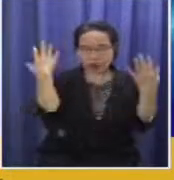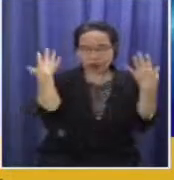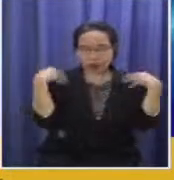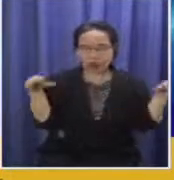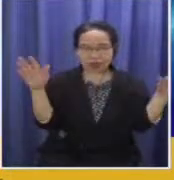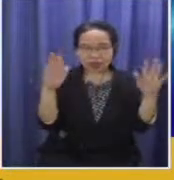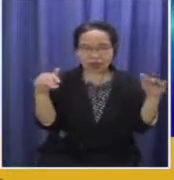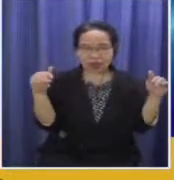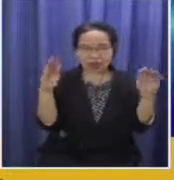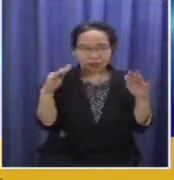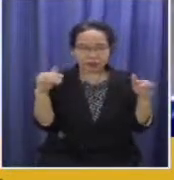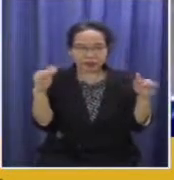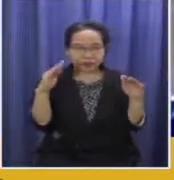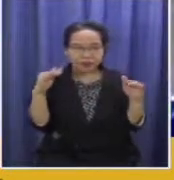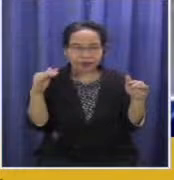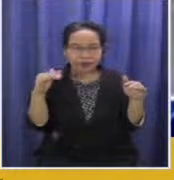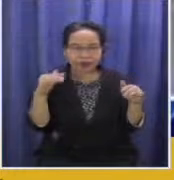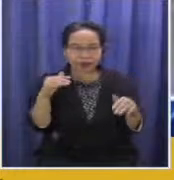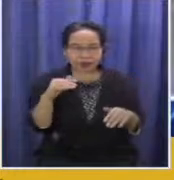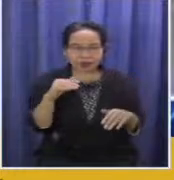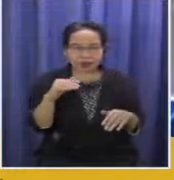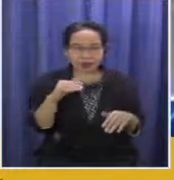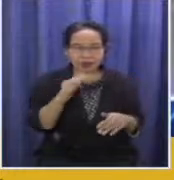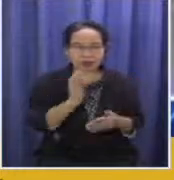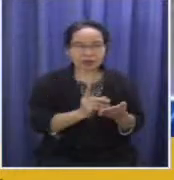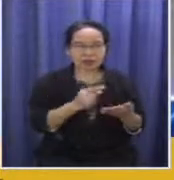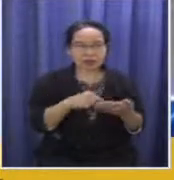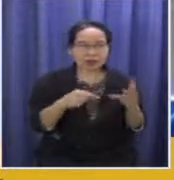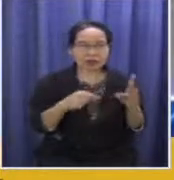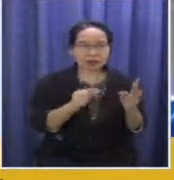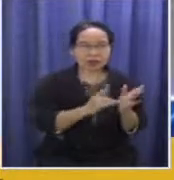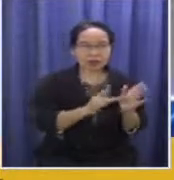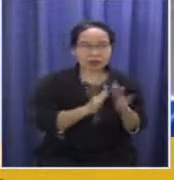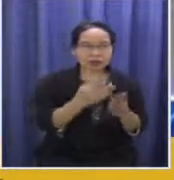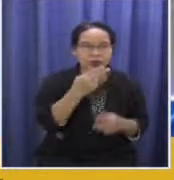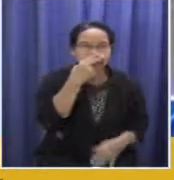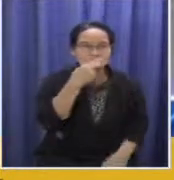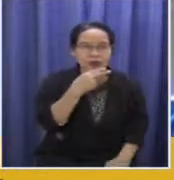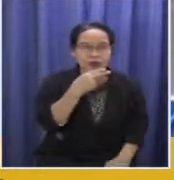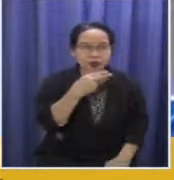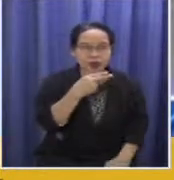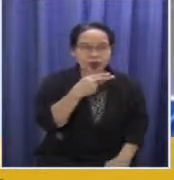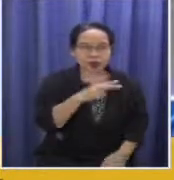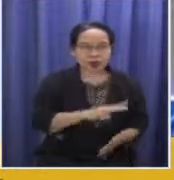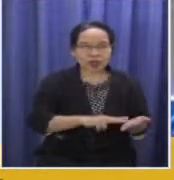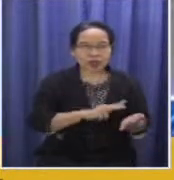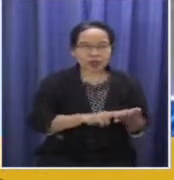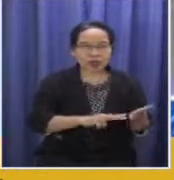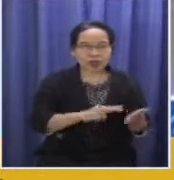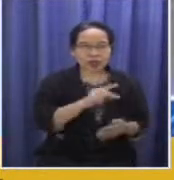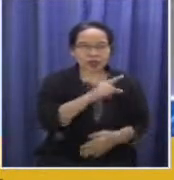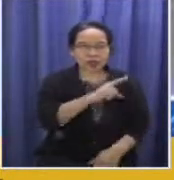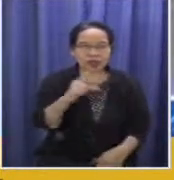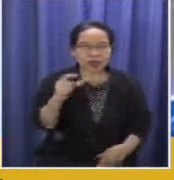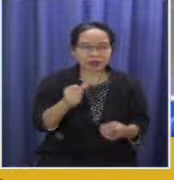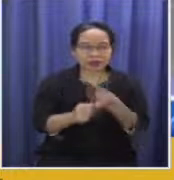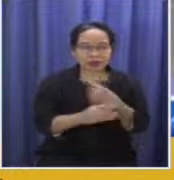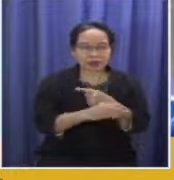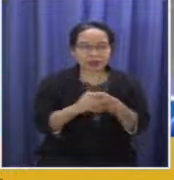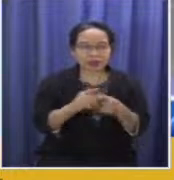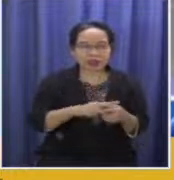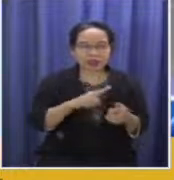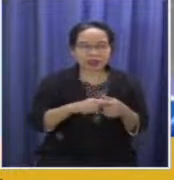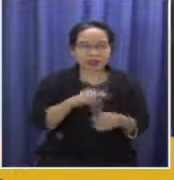त आत्माहरू हुन्। 1:7 of the book of Hebrews. Let us read in Nepali first and then